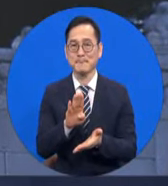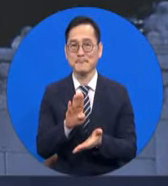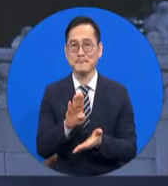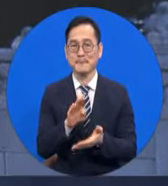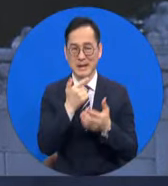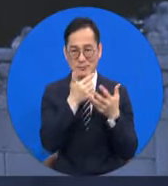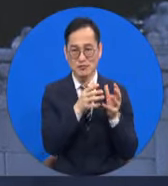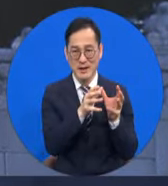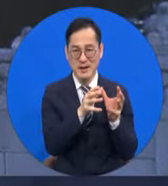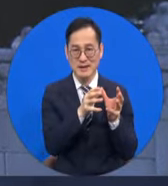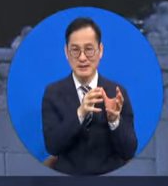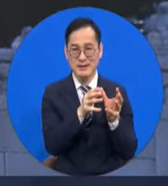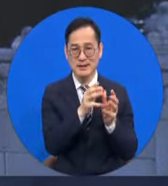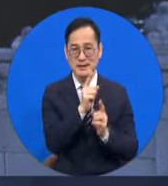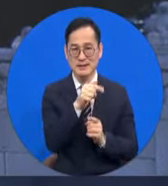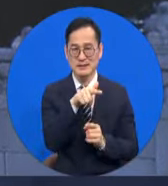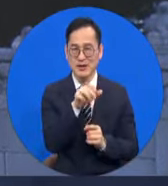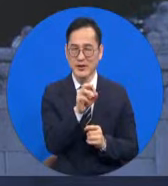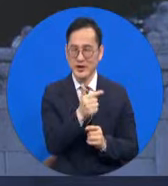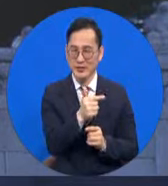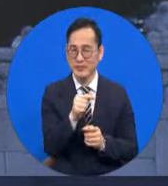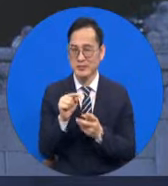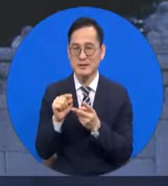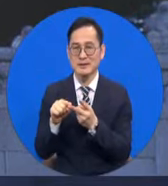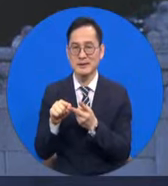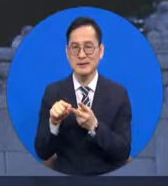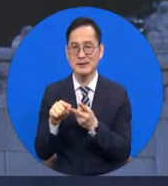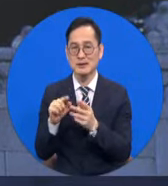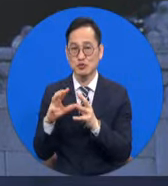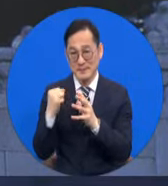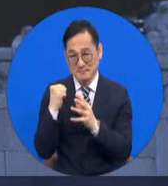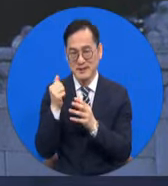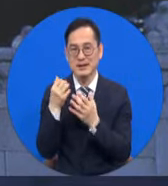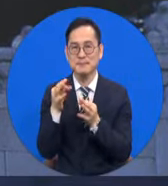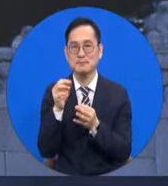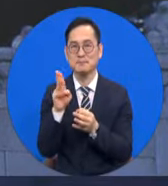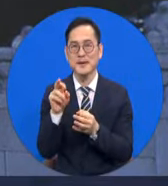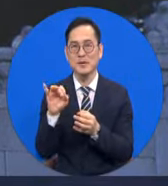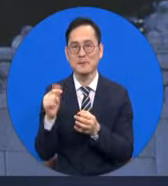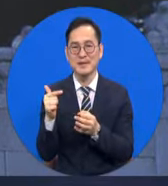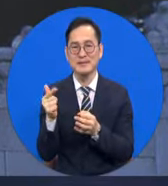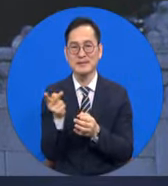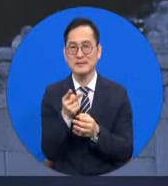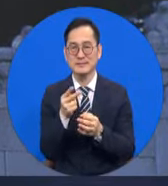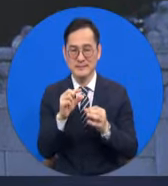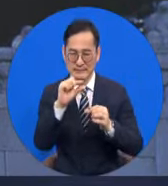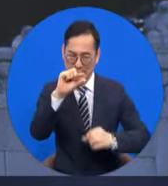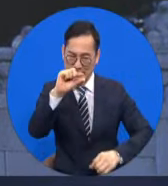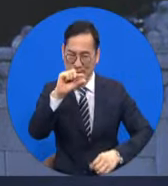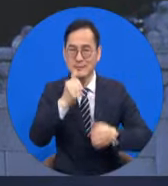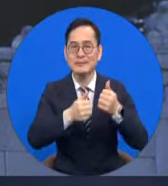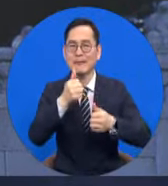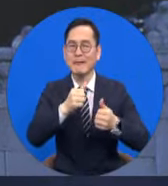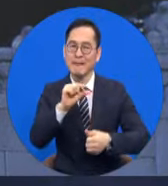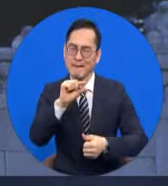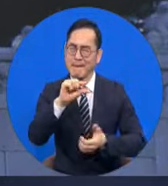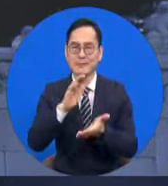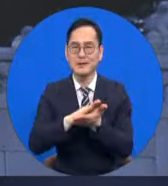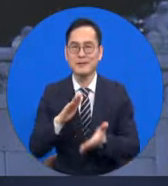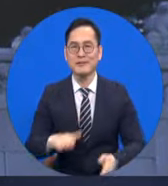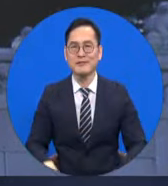국민의힘의 김병민 후보가 정말 이 깻잎 반장 정도 차이의 여론조사 지지율까지 보이면서 경합하고